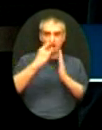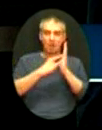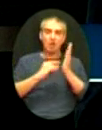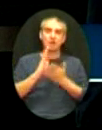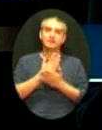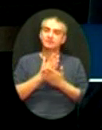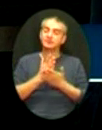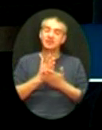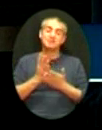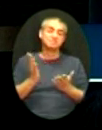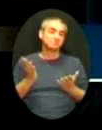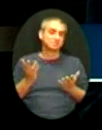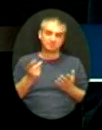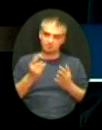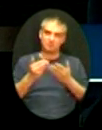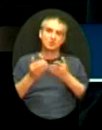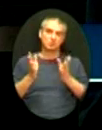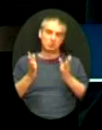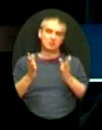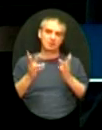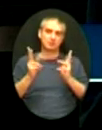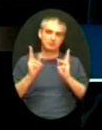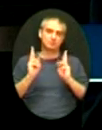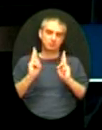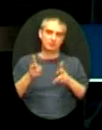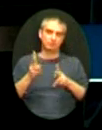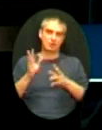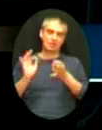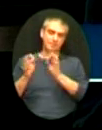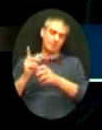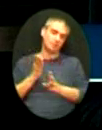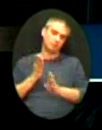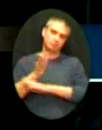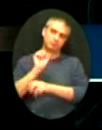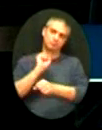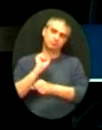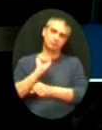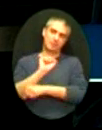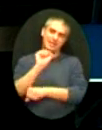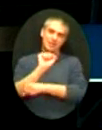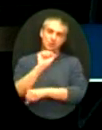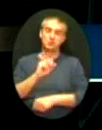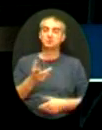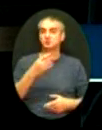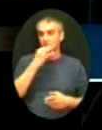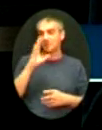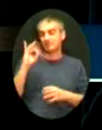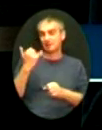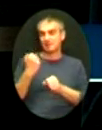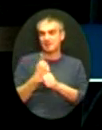והפסיקה, לכאורה פותחת פתח די יפה לפרקליטות ללכת עם זה הלאה. כן, השאלה אם זה